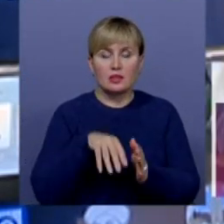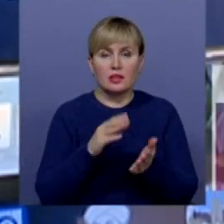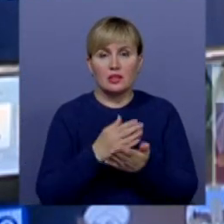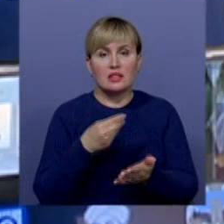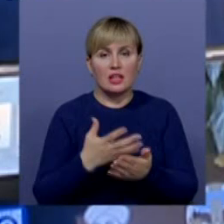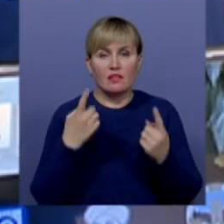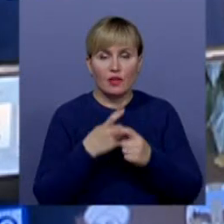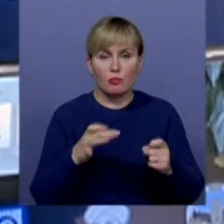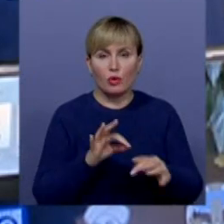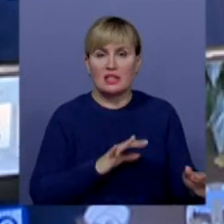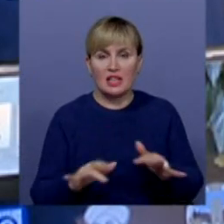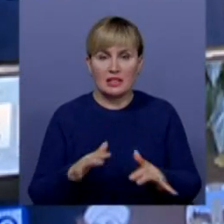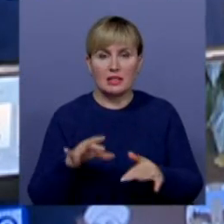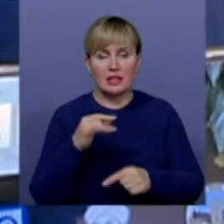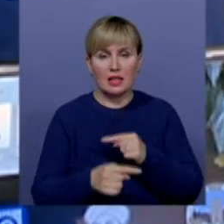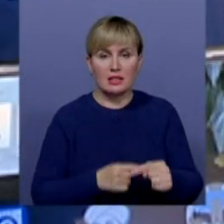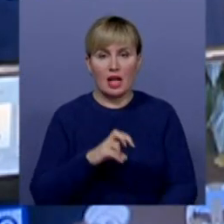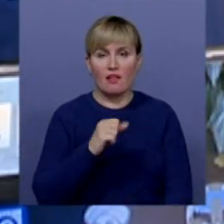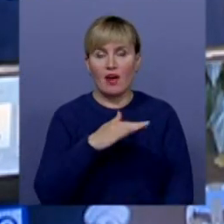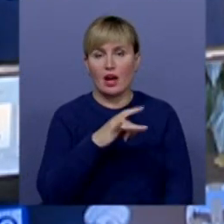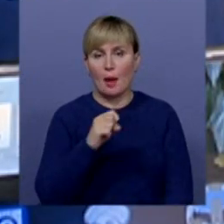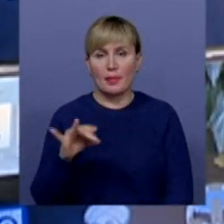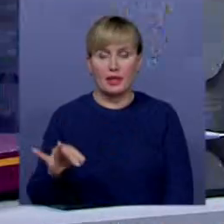ценная информация о деятельности и наследии Аль-Фараби.